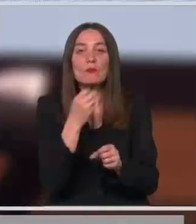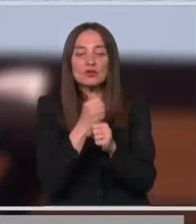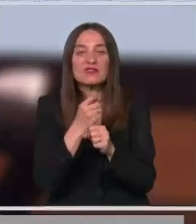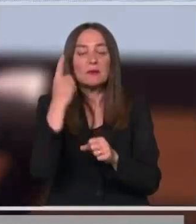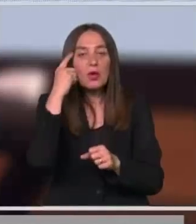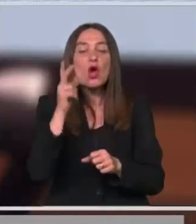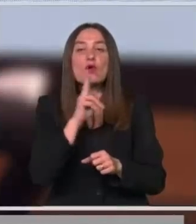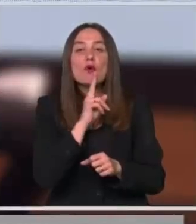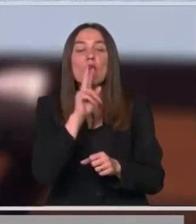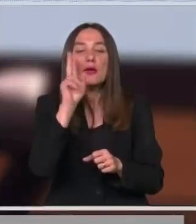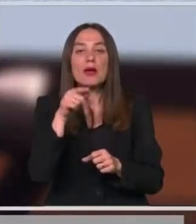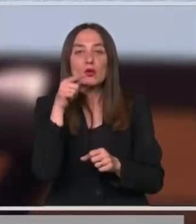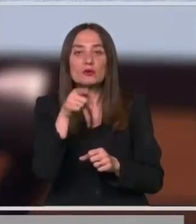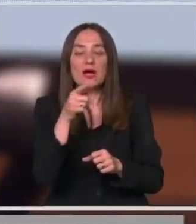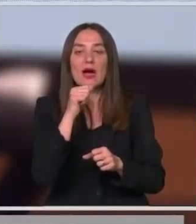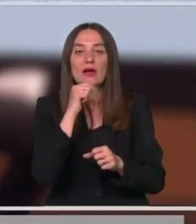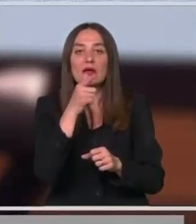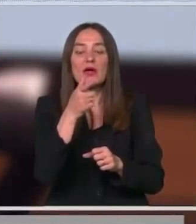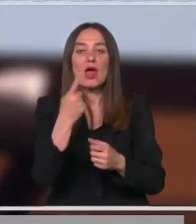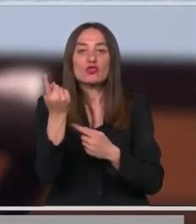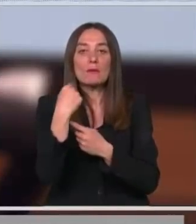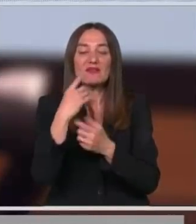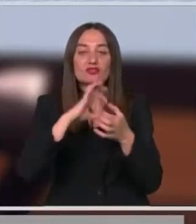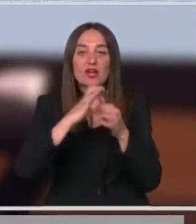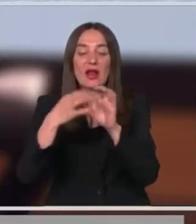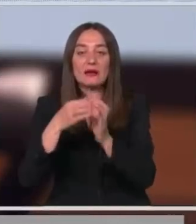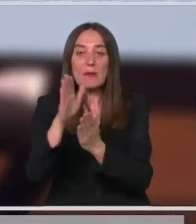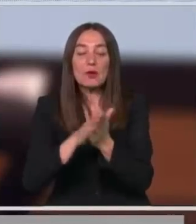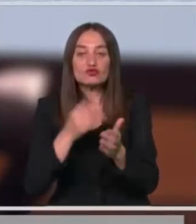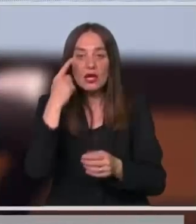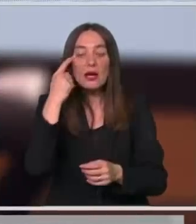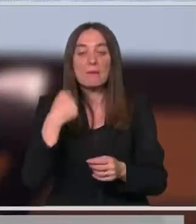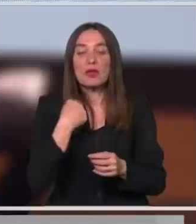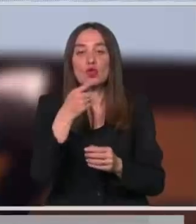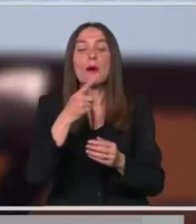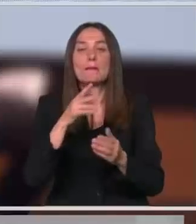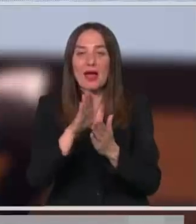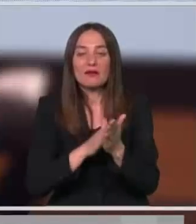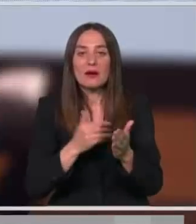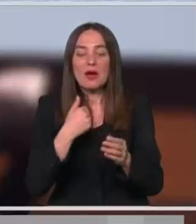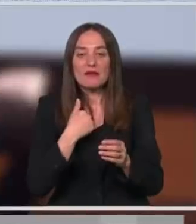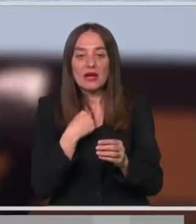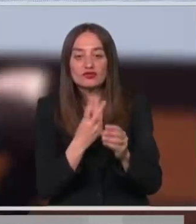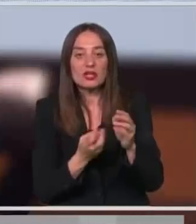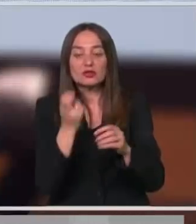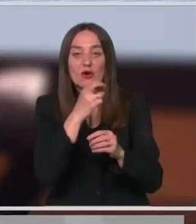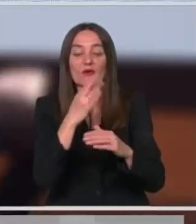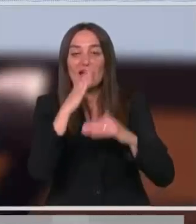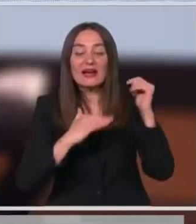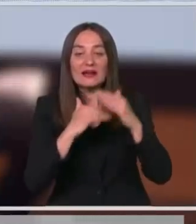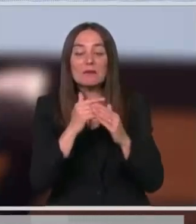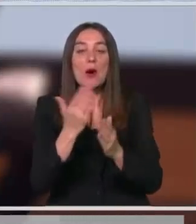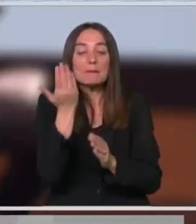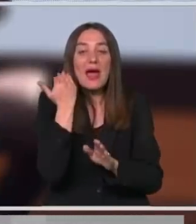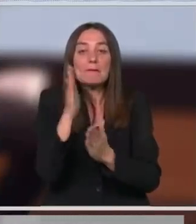oni koji imaju taj supply chain, odnosno dobavljački lanac koji počinje u Kini, mi planiramo to i dakle naše stokove gradimo i zidamo pre početka kineske